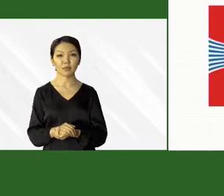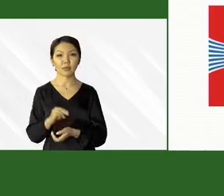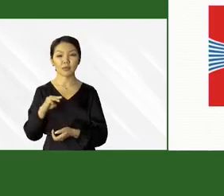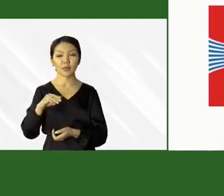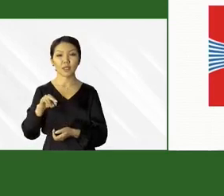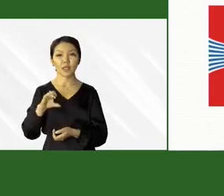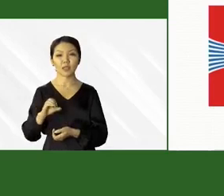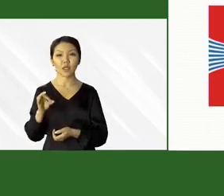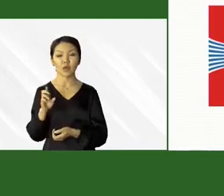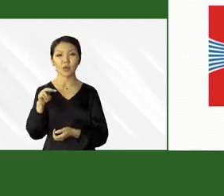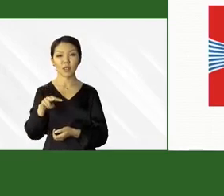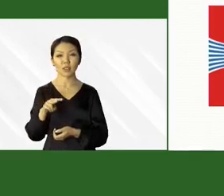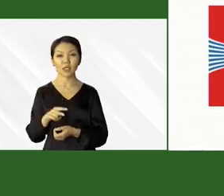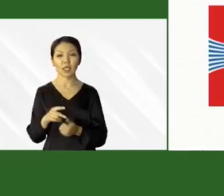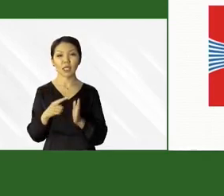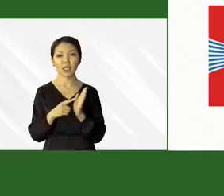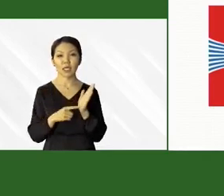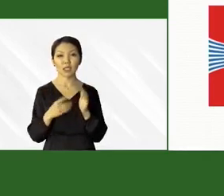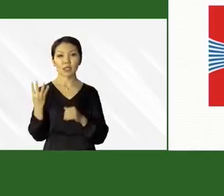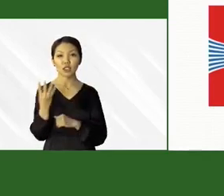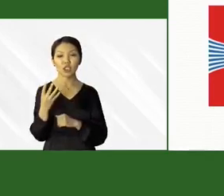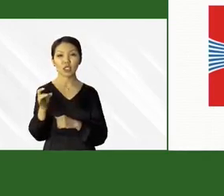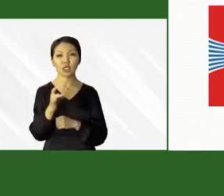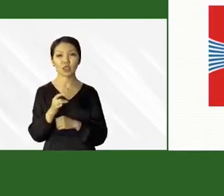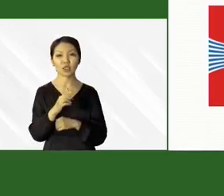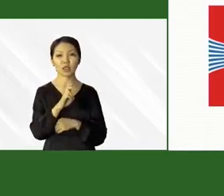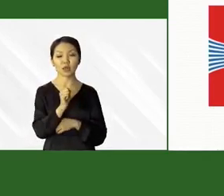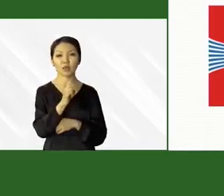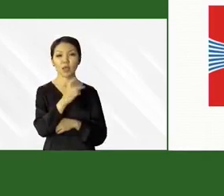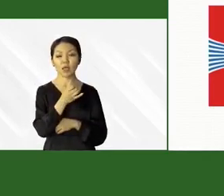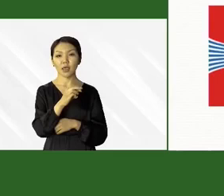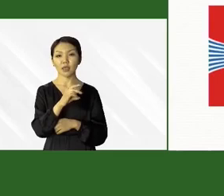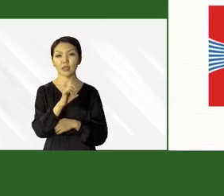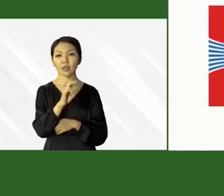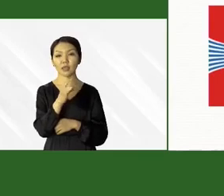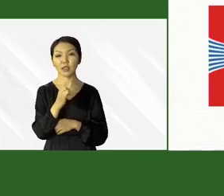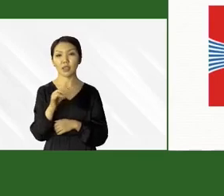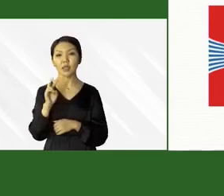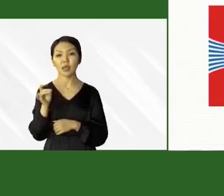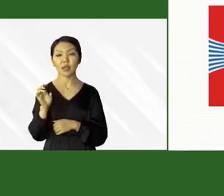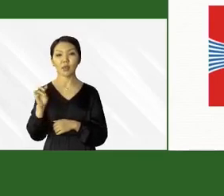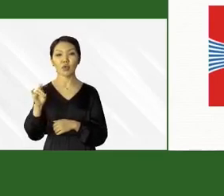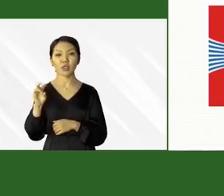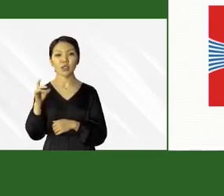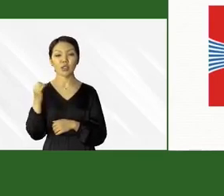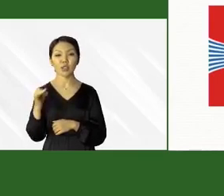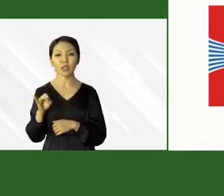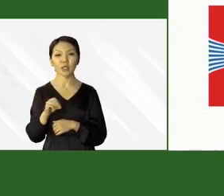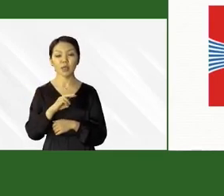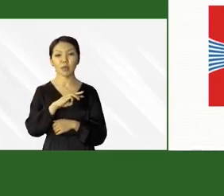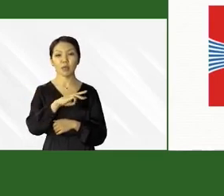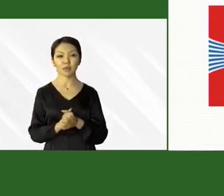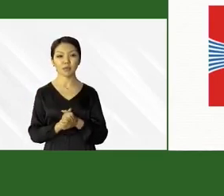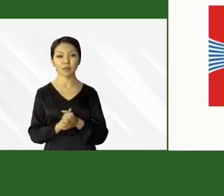Талаская область делится на 4 района: Бакай-Атинский, Карабуринский, Манасский и Талаский